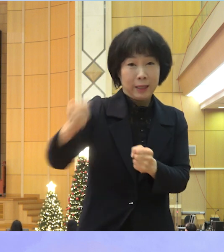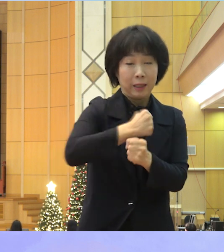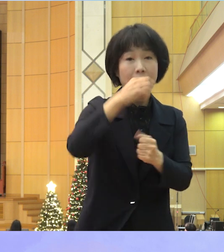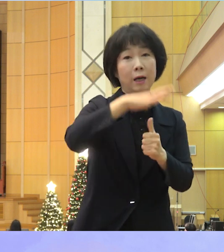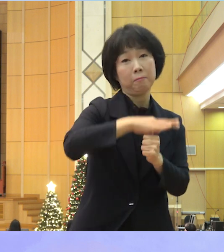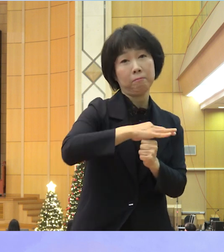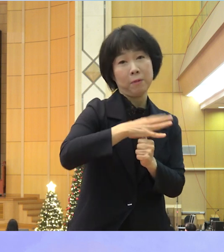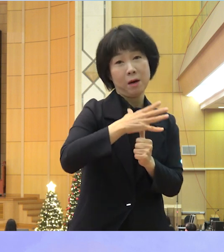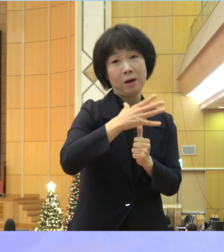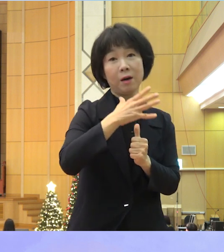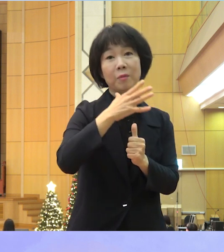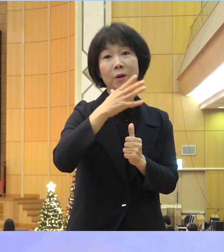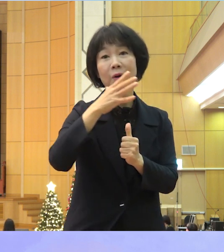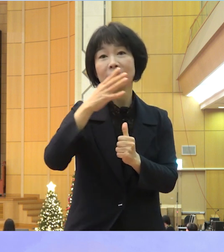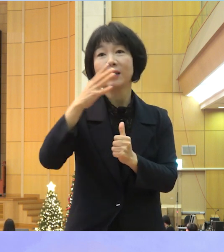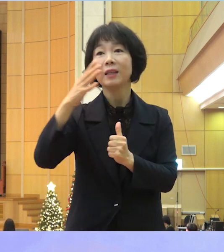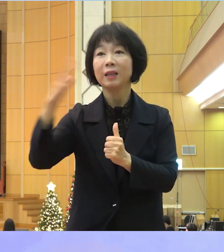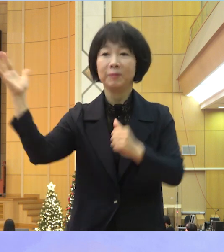죄짐